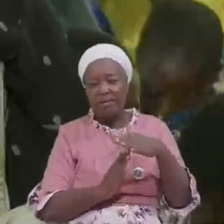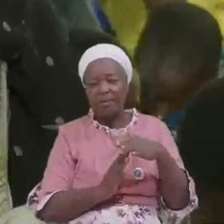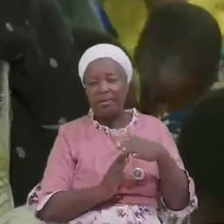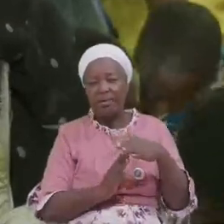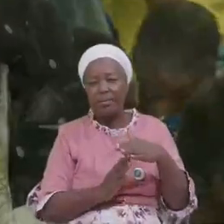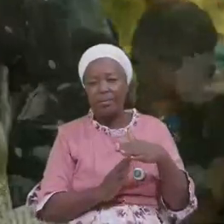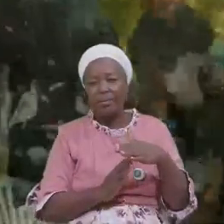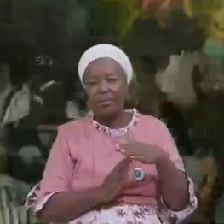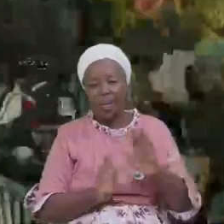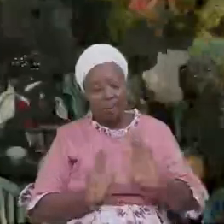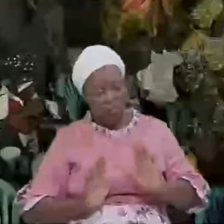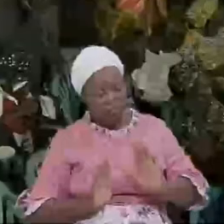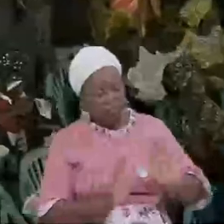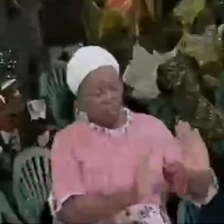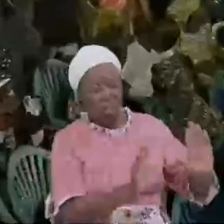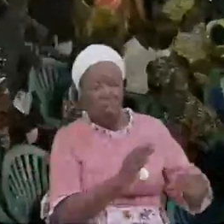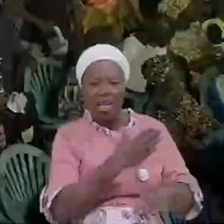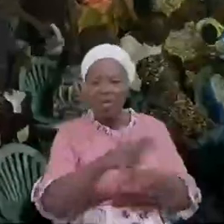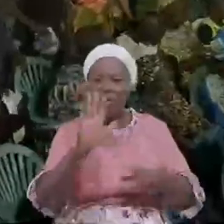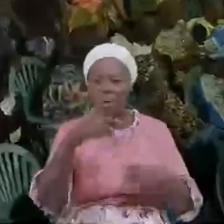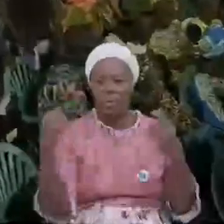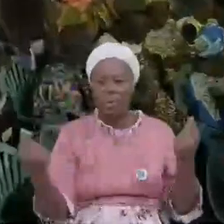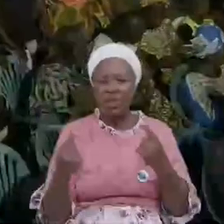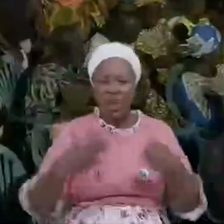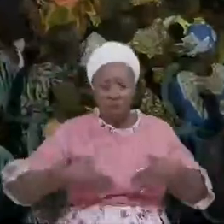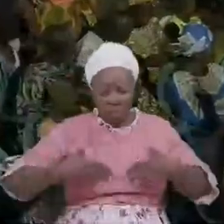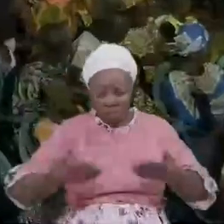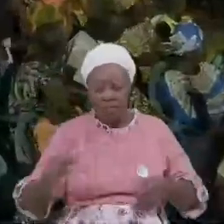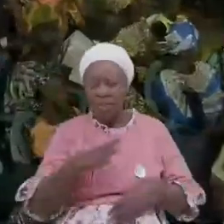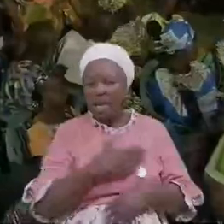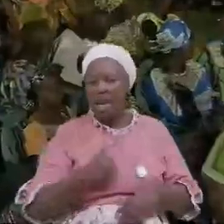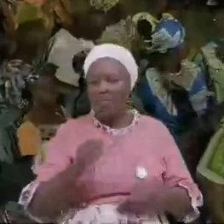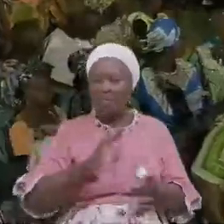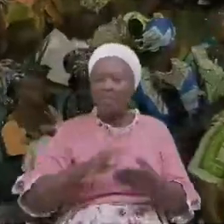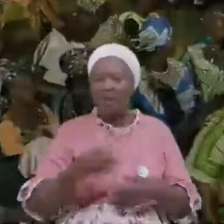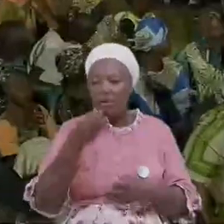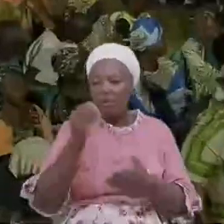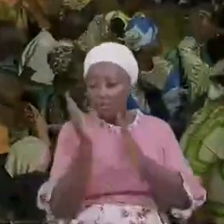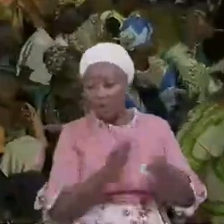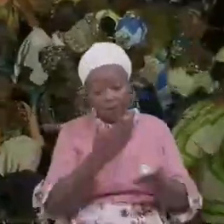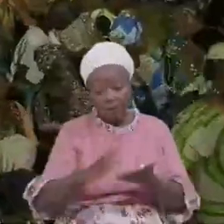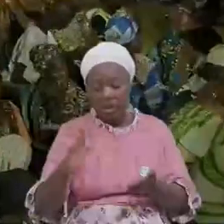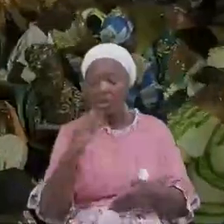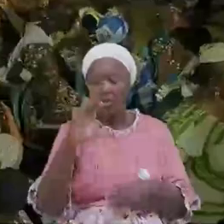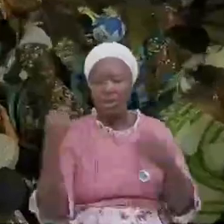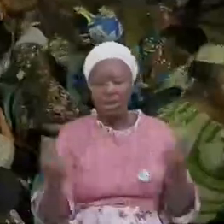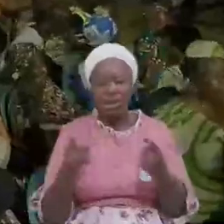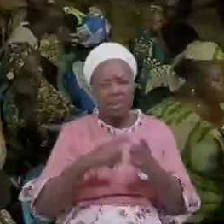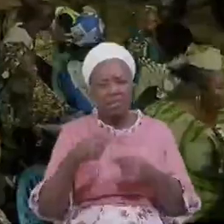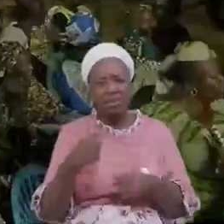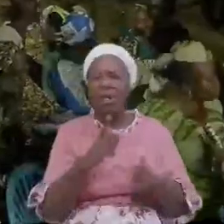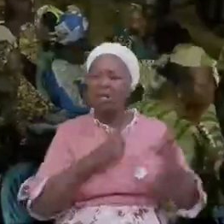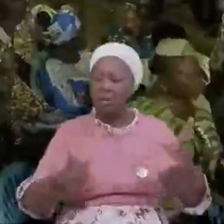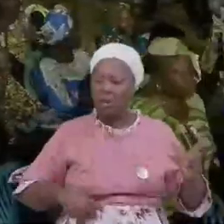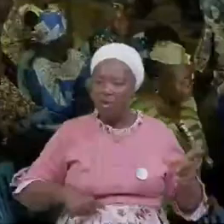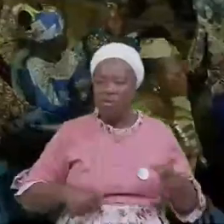en mettant de côté vos péchés, en confessant et abandonnant vos péchés, en disant, Seigneur, me voici,